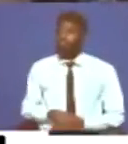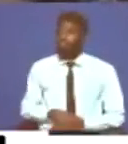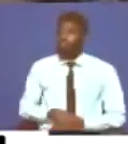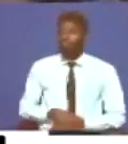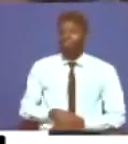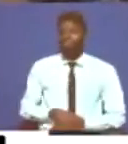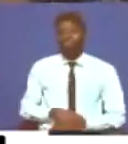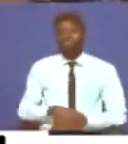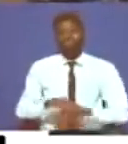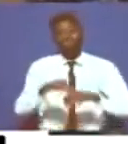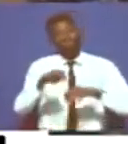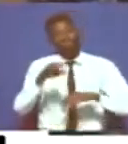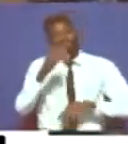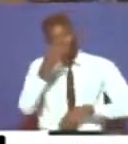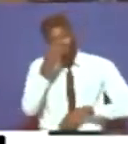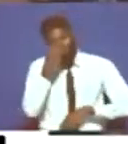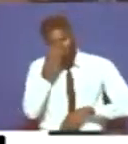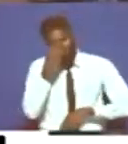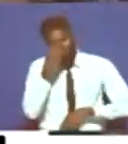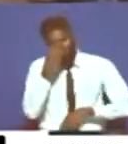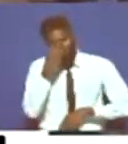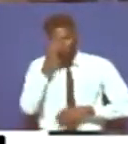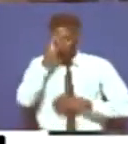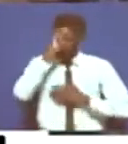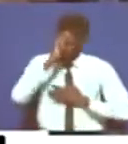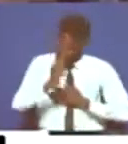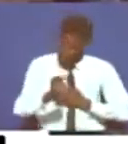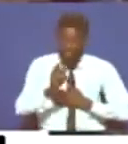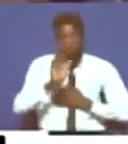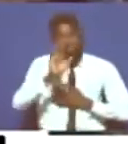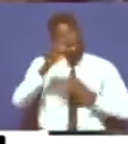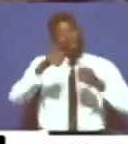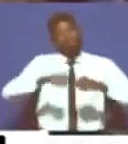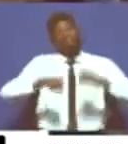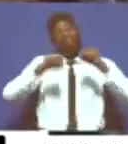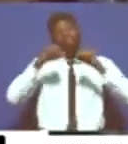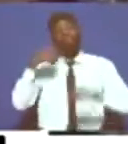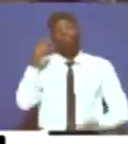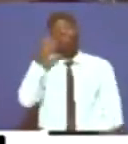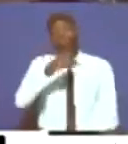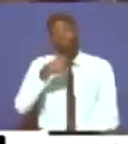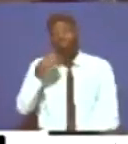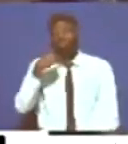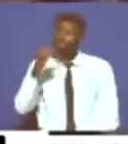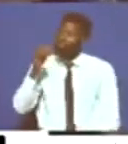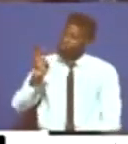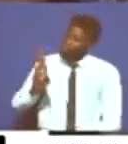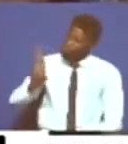heshimu mkubwa yako ambaye ni Rais Uhuru Muigai Kenyatta.